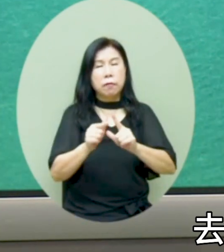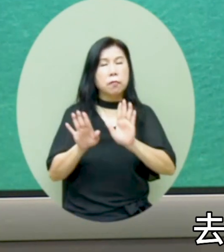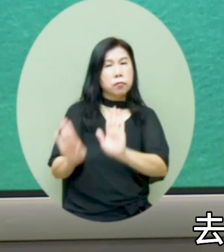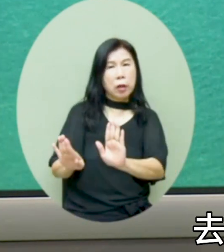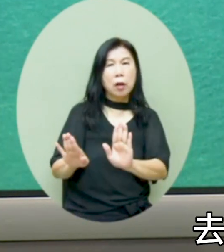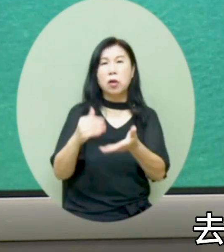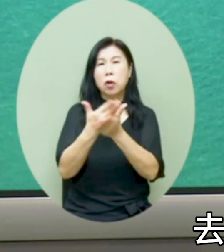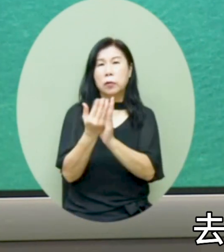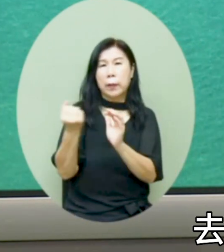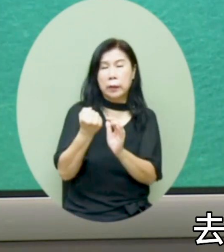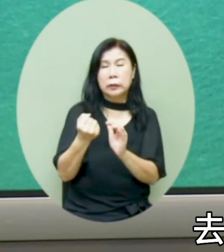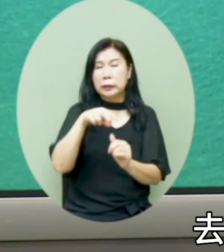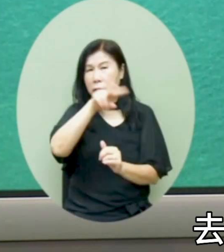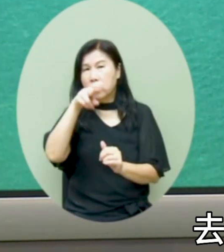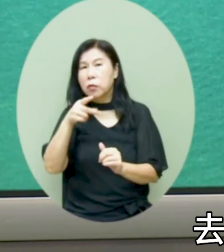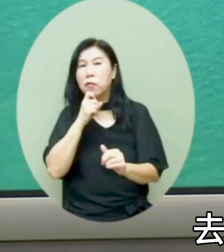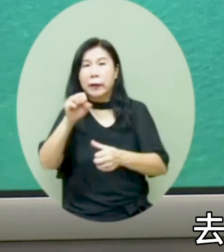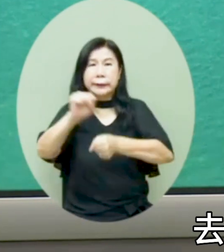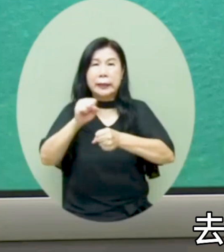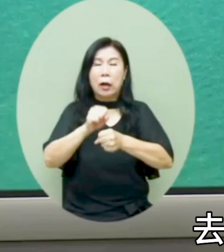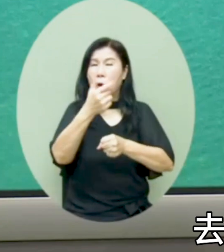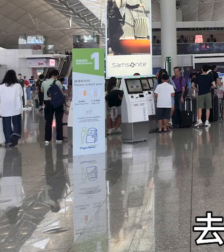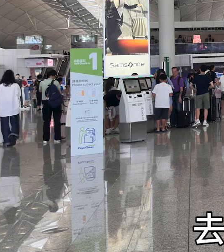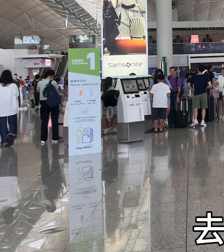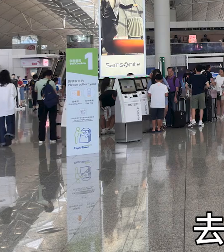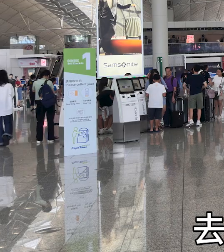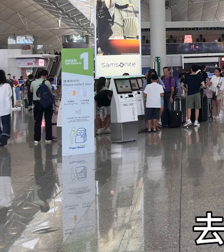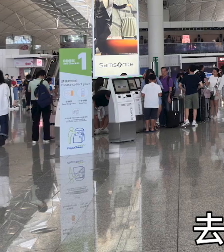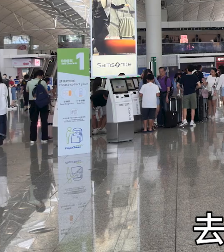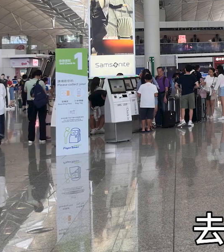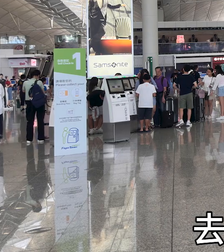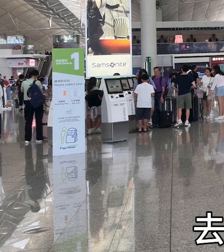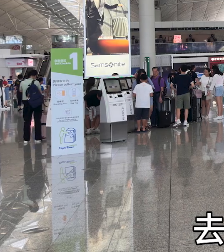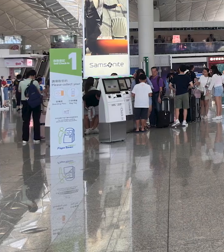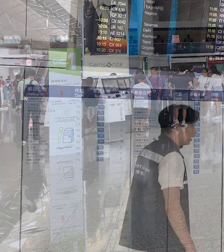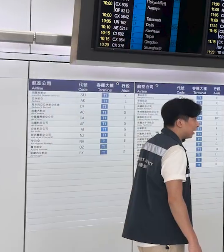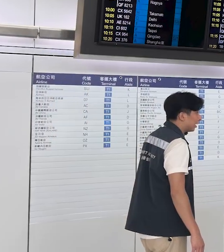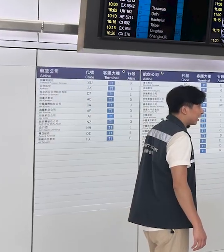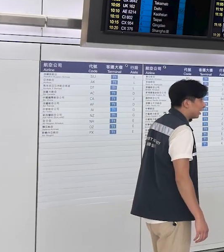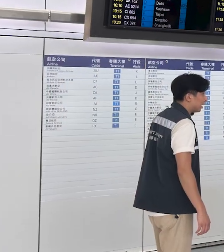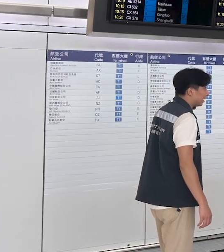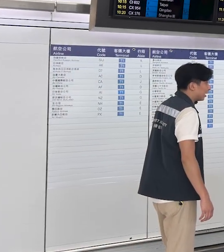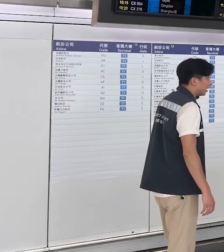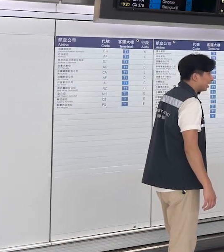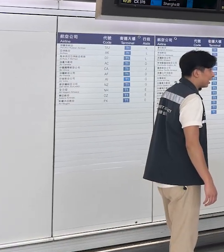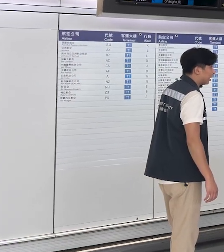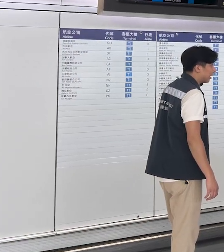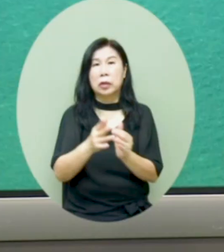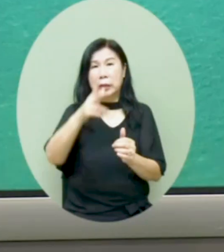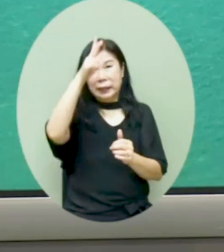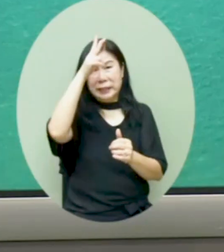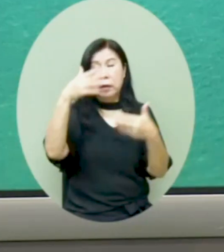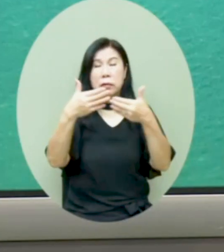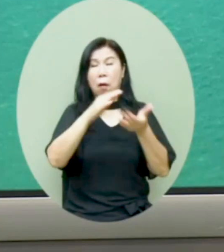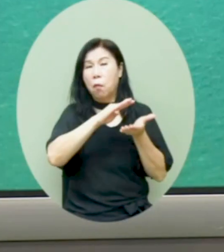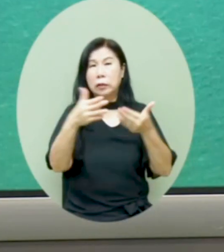去審視同埋強化喺呢方面嘅一啲預案。而我亦都要求運輸及物